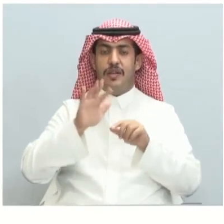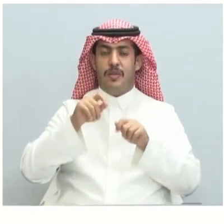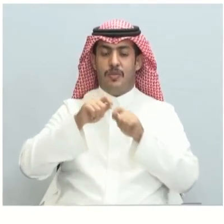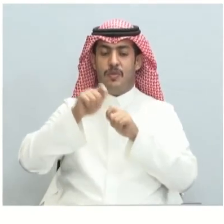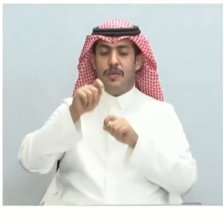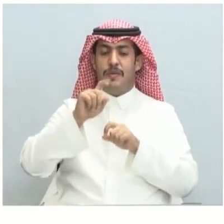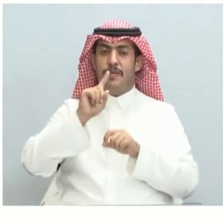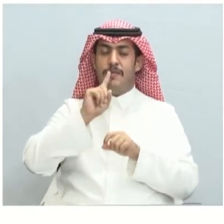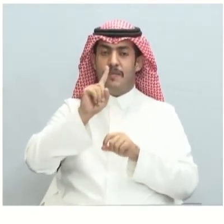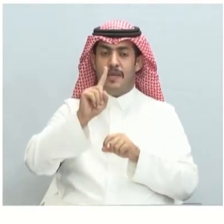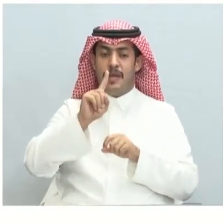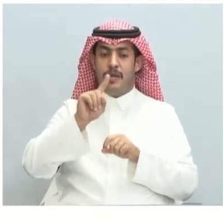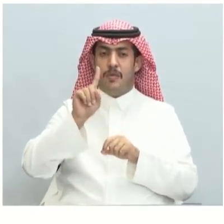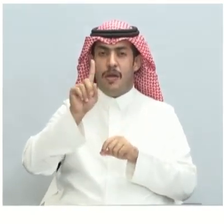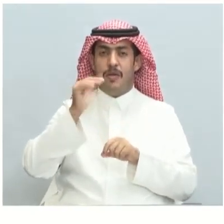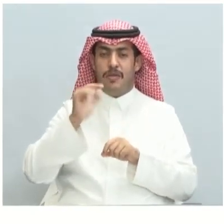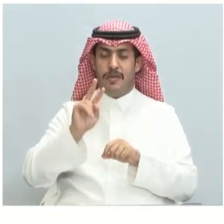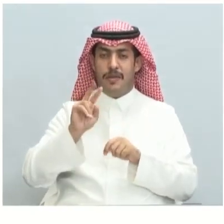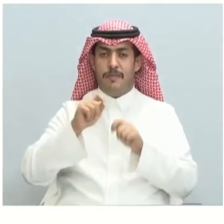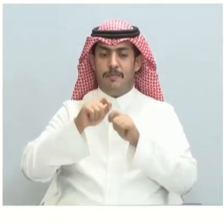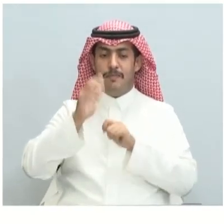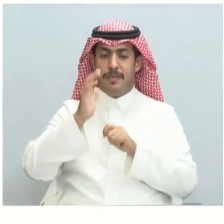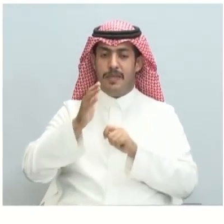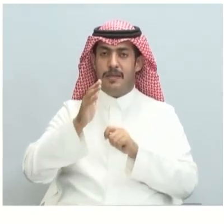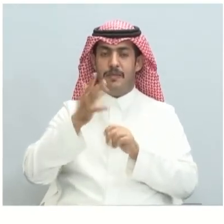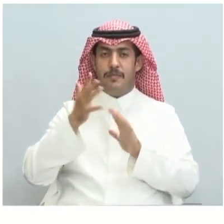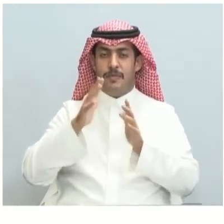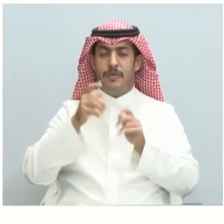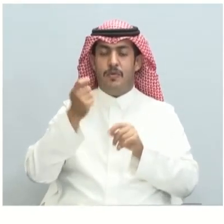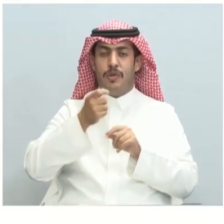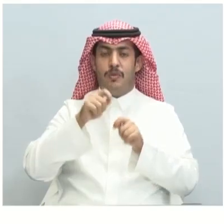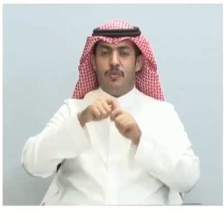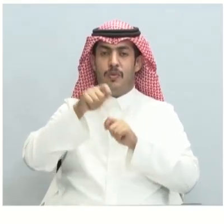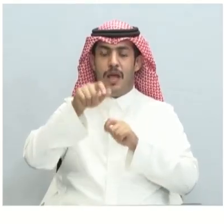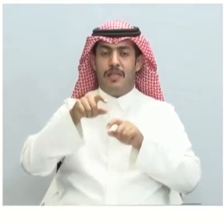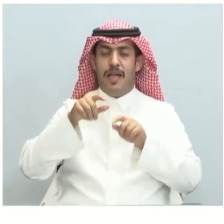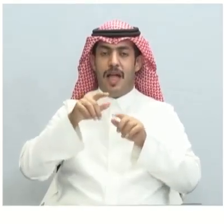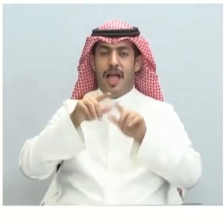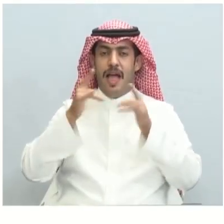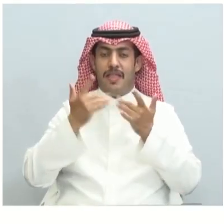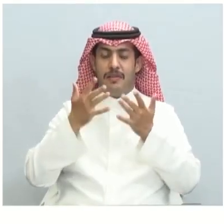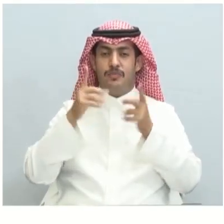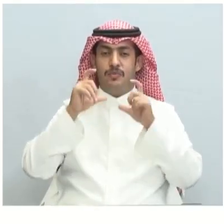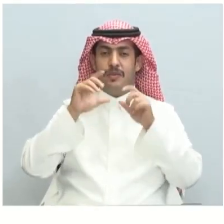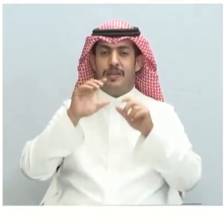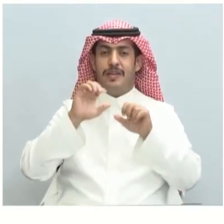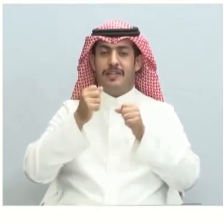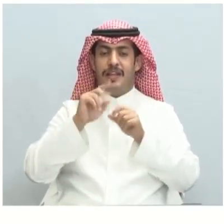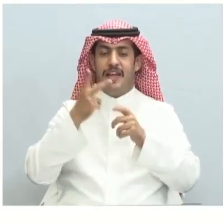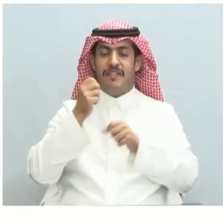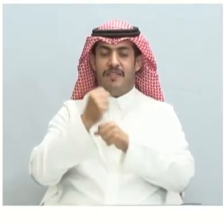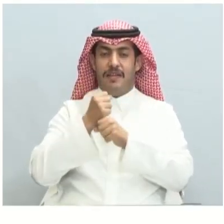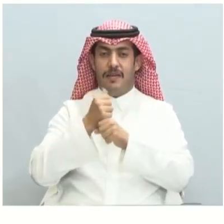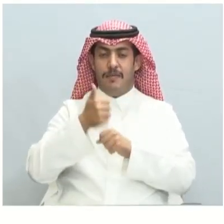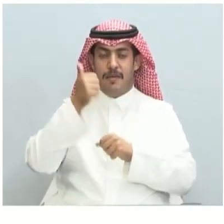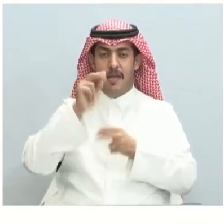100 ونصف متر بارك الله فيكم تقريبا اكتب طول هذه الحديقه في صوره كسر غير فعليه